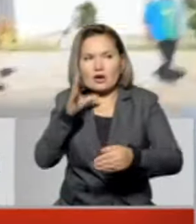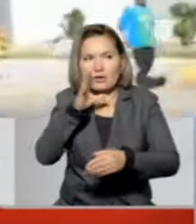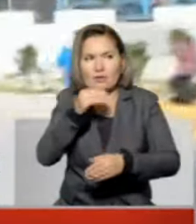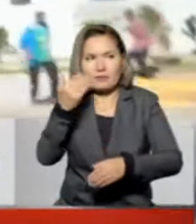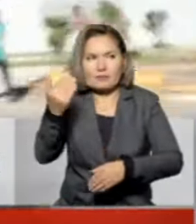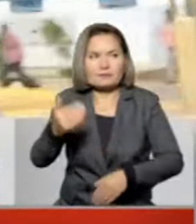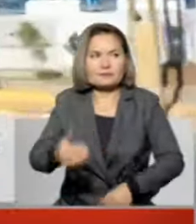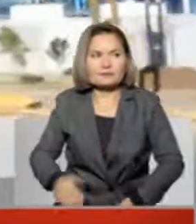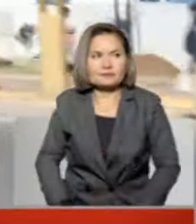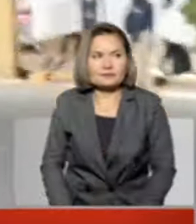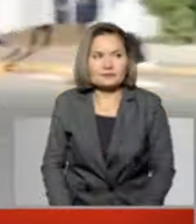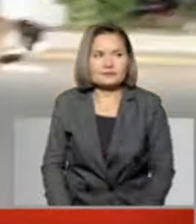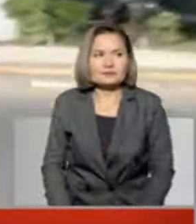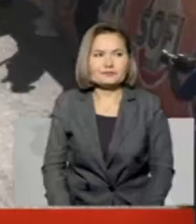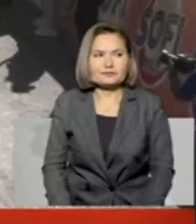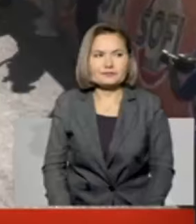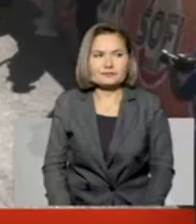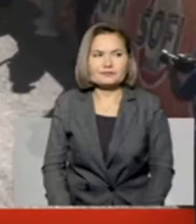екен.